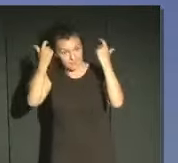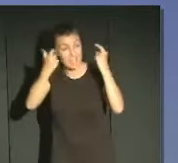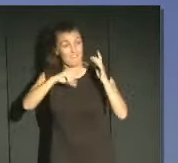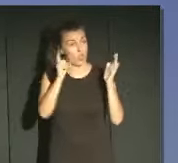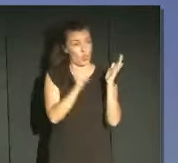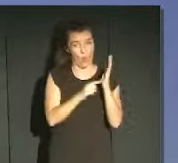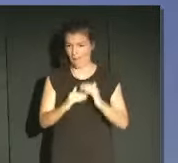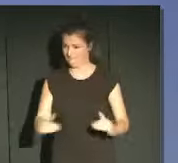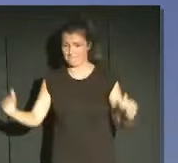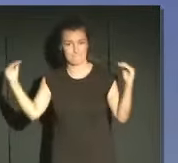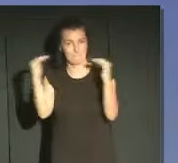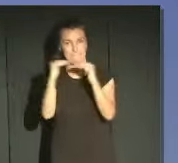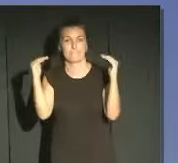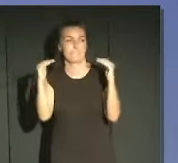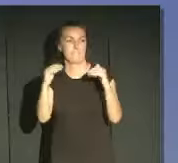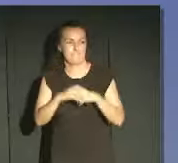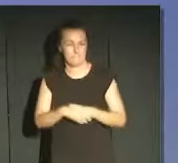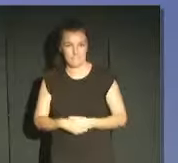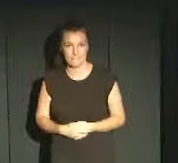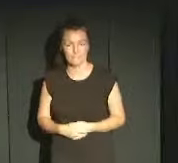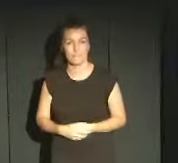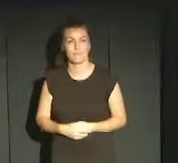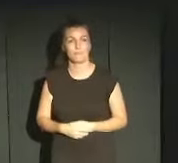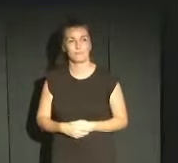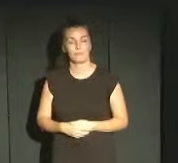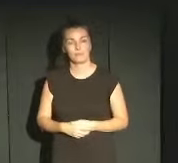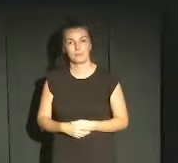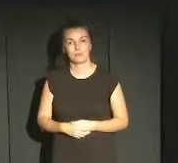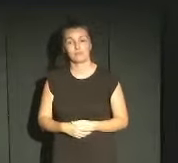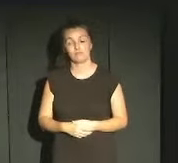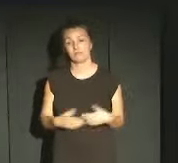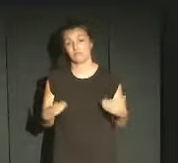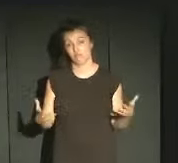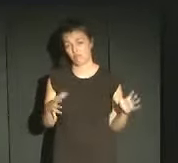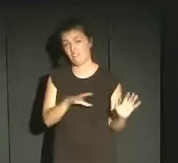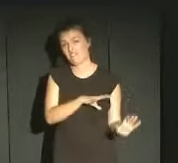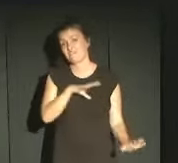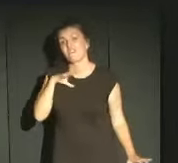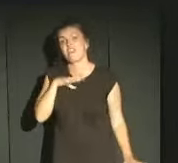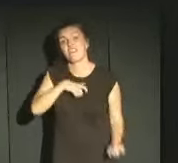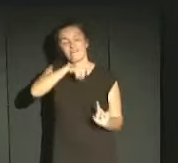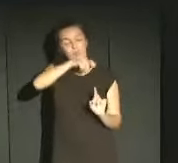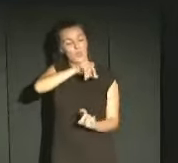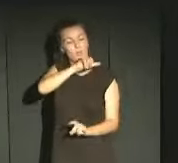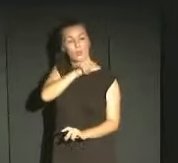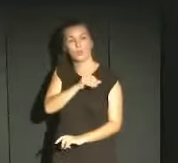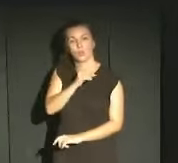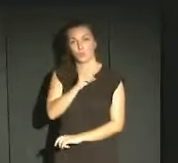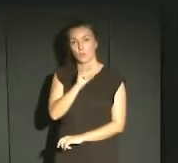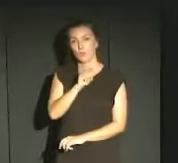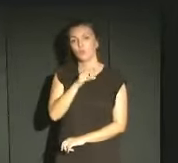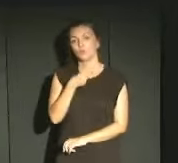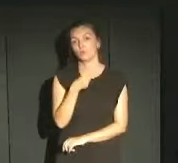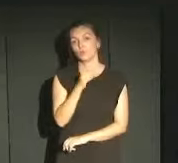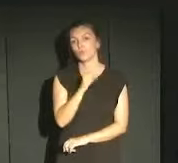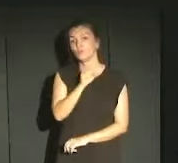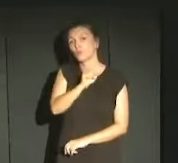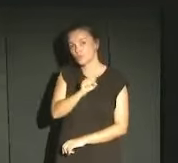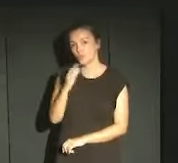droits que les autres nous sommes fiers que youunous omargi